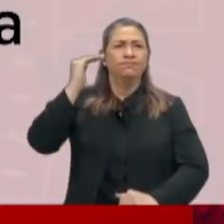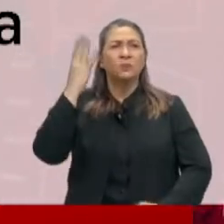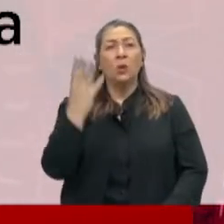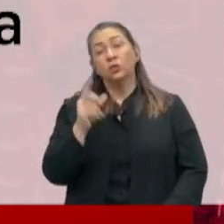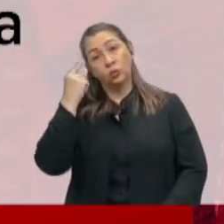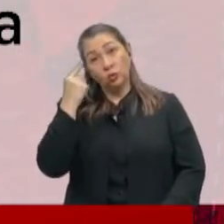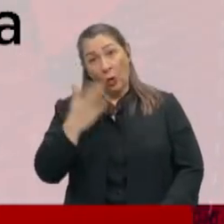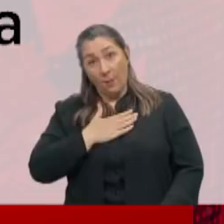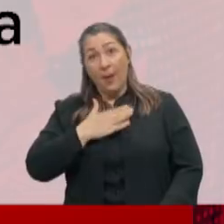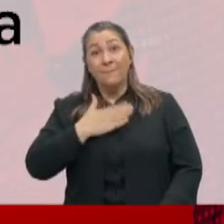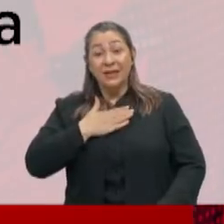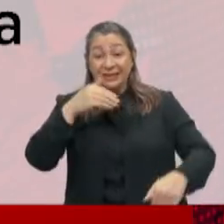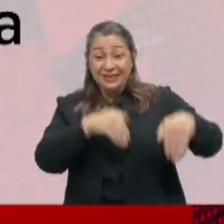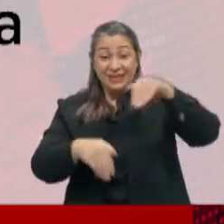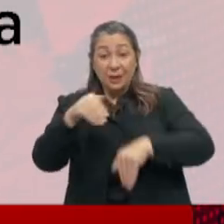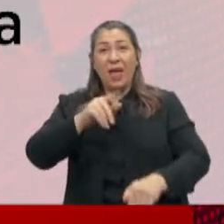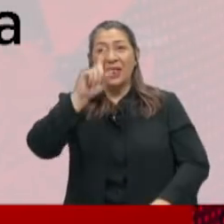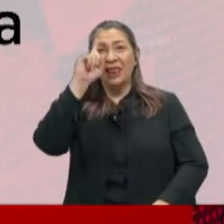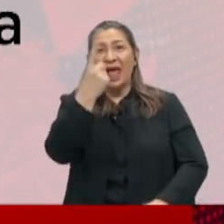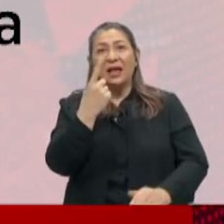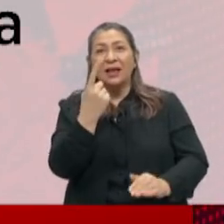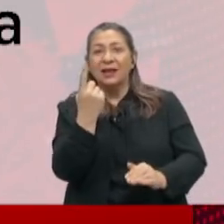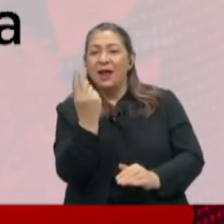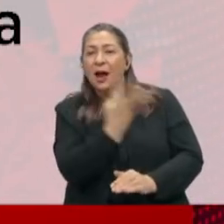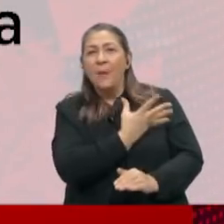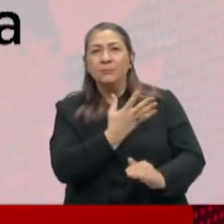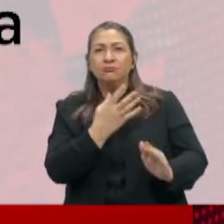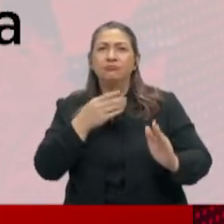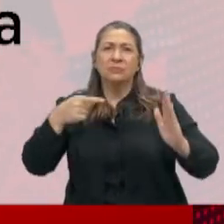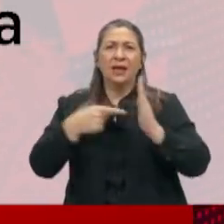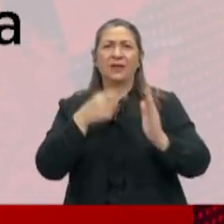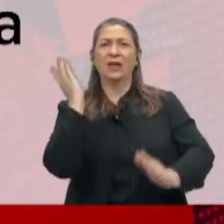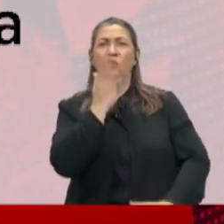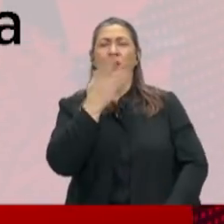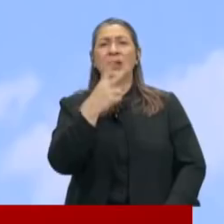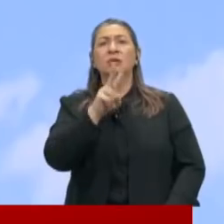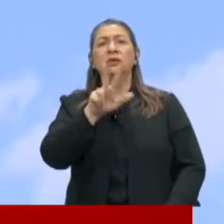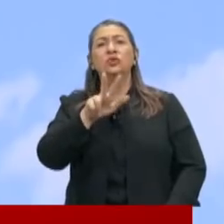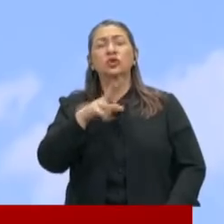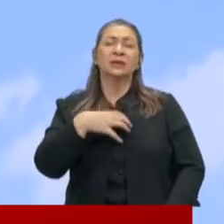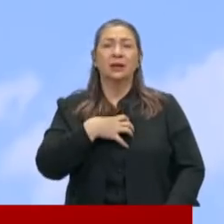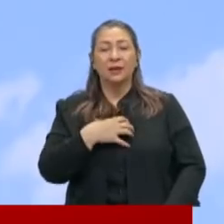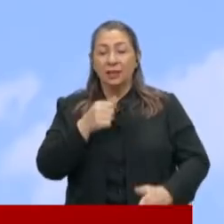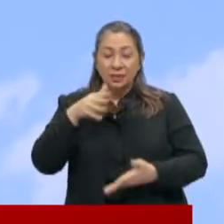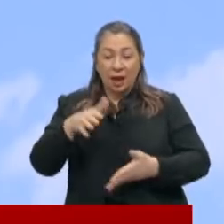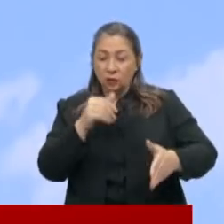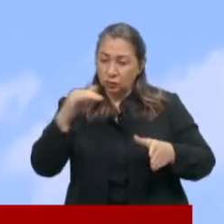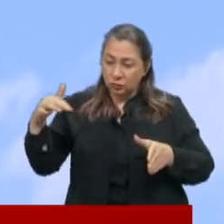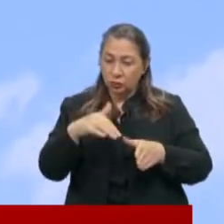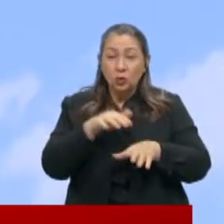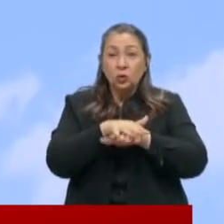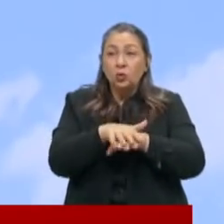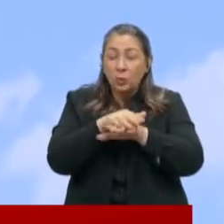ulaşmasını öngörüyorum. Ben seçime tek haneli enflasyonla gideceğim 2023 Haziran'ında. Dereye su gelene kadar kurbanın